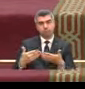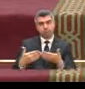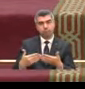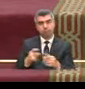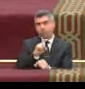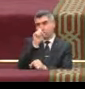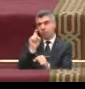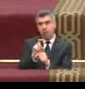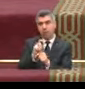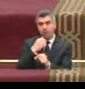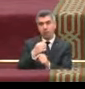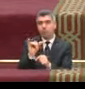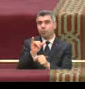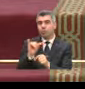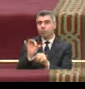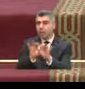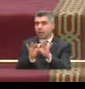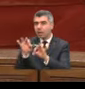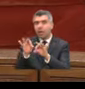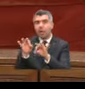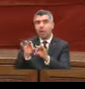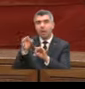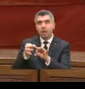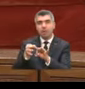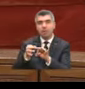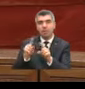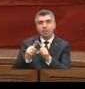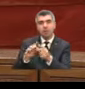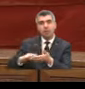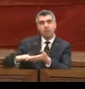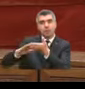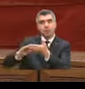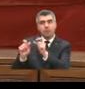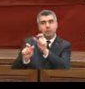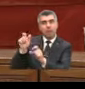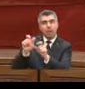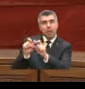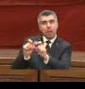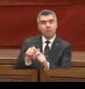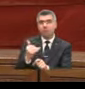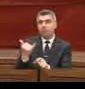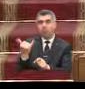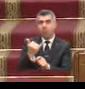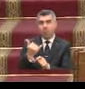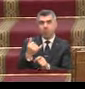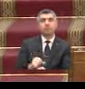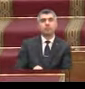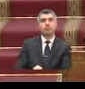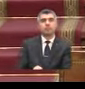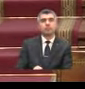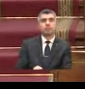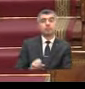الوزيرة عن الإجراءات المتخذة لتحسين القدرة الشرائية للمواطنين، خاصة فيما